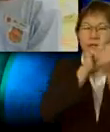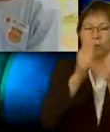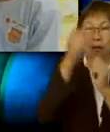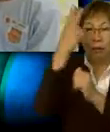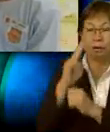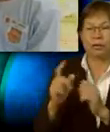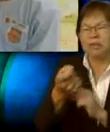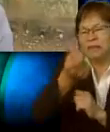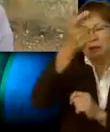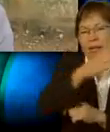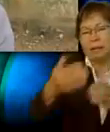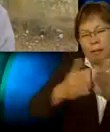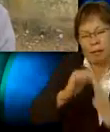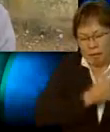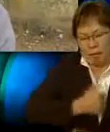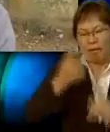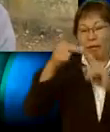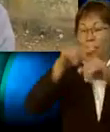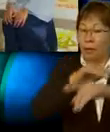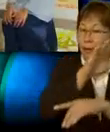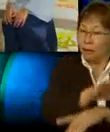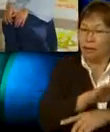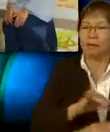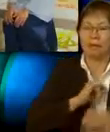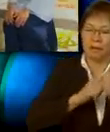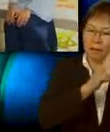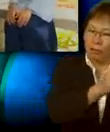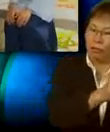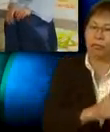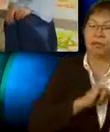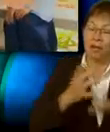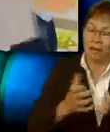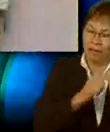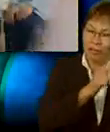dengan Pak Cik itu sekejap. Nak minta maaf kepada dia. Saya nak ikut awak.